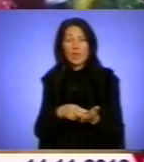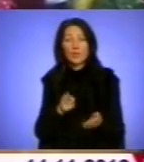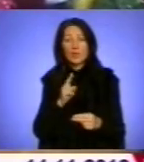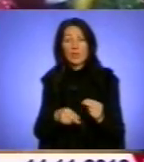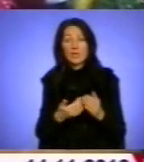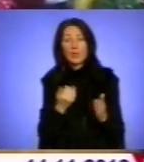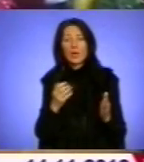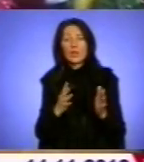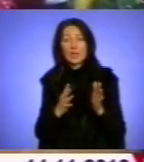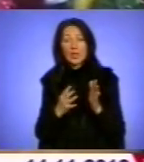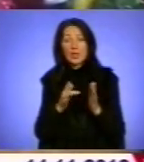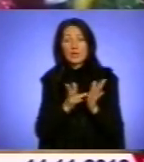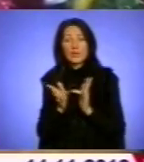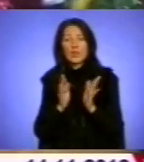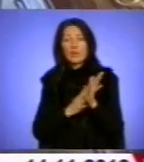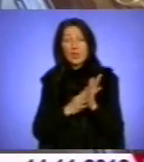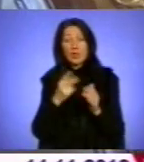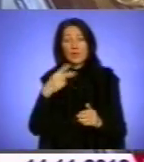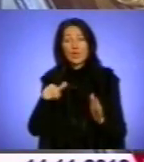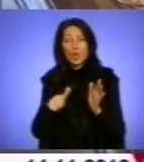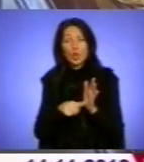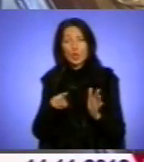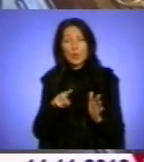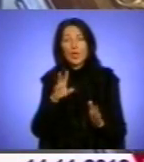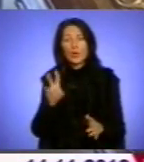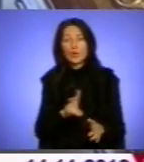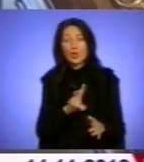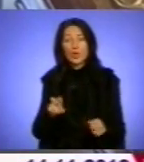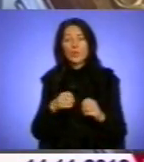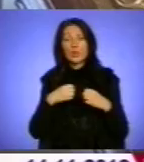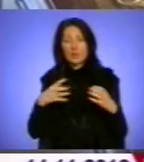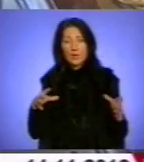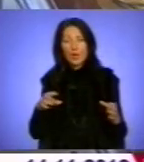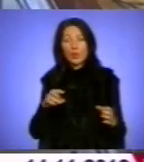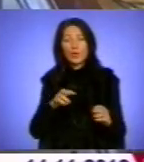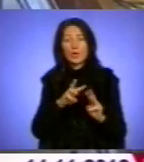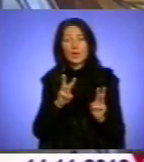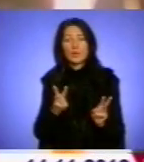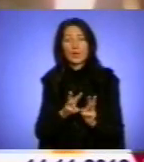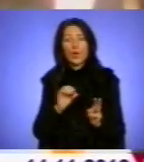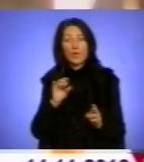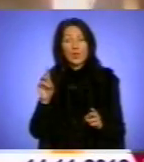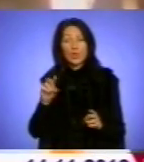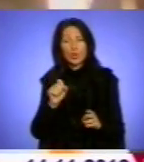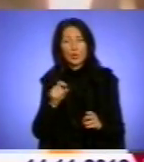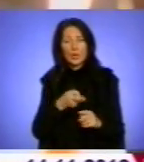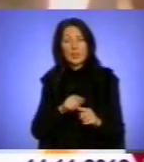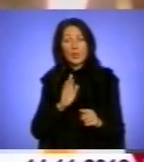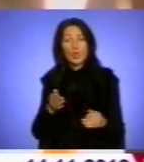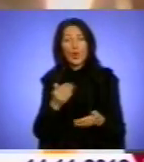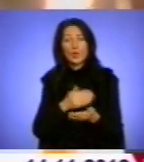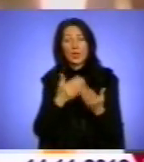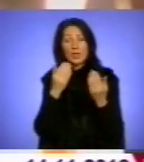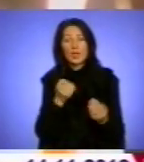дев'ятниця 26 листопада у церковний праздник святого Іоанна Златоустого. Це буде останній день, коли його мощі будуть урочисто виставлені